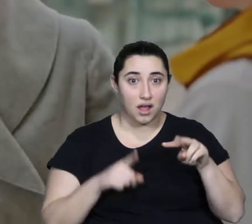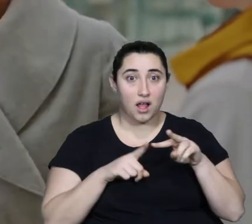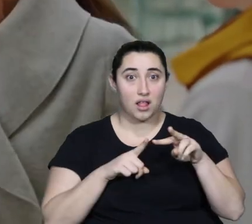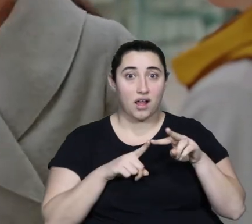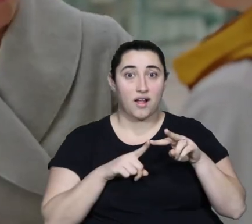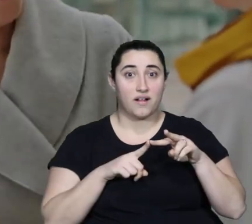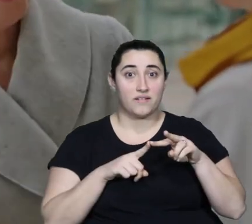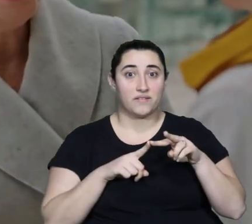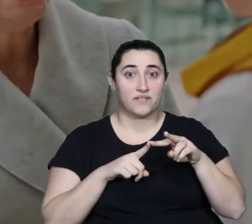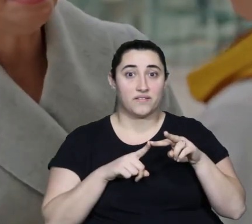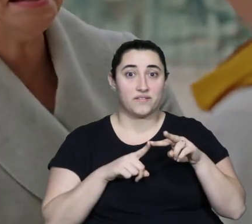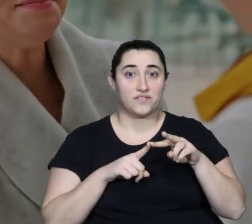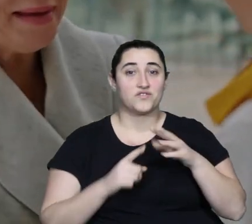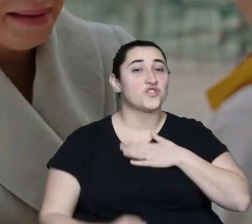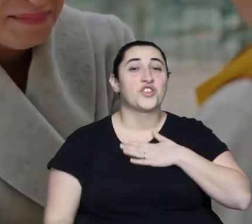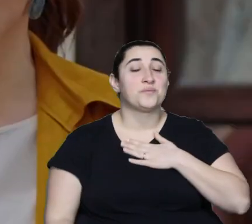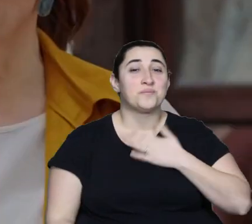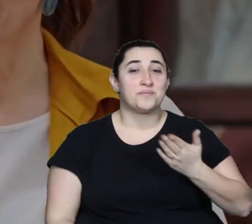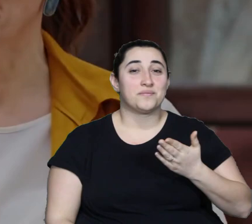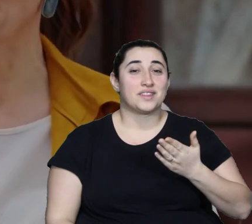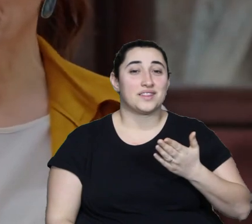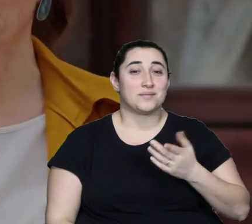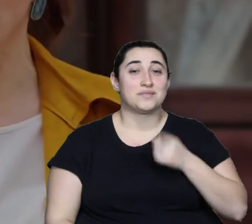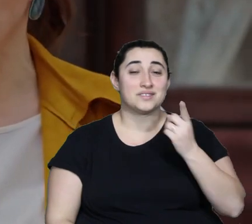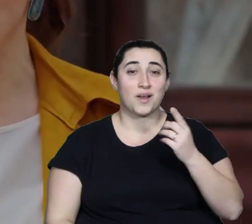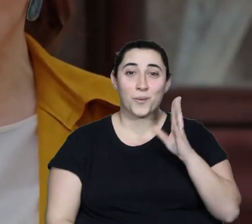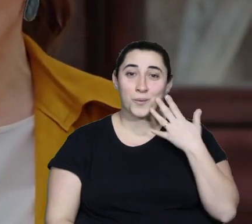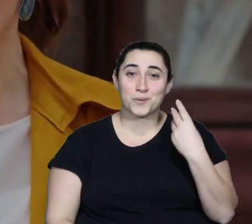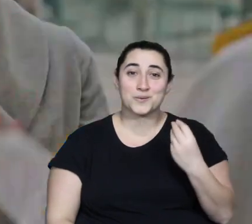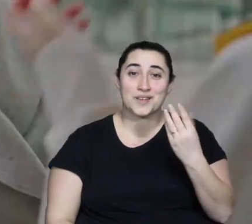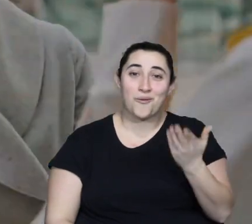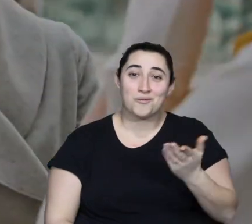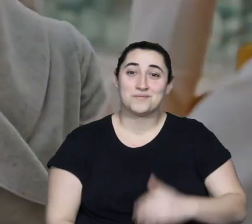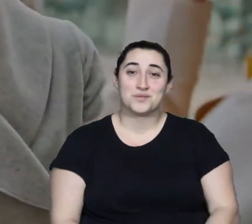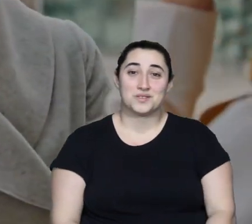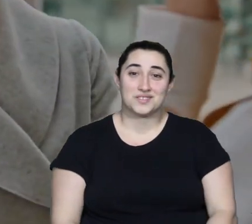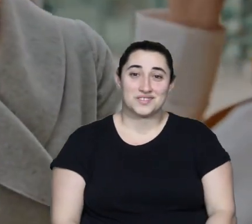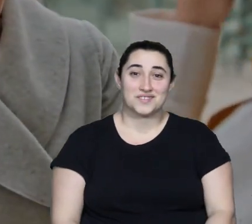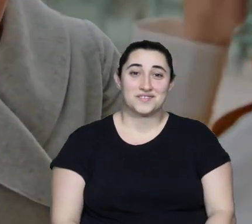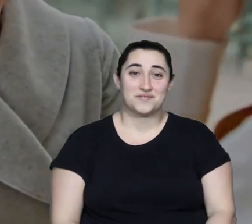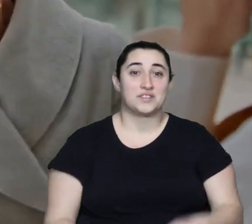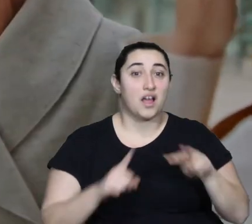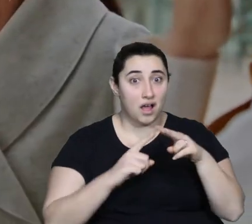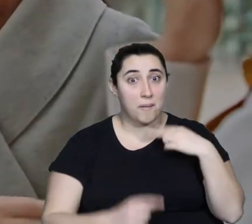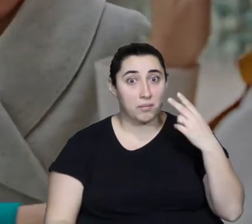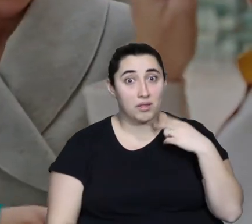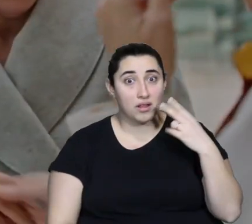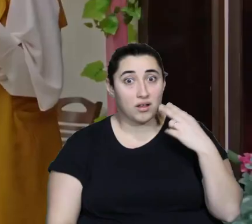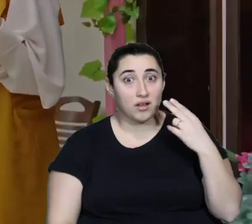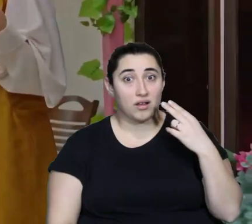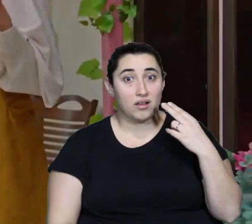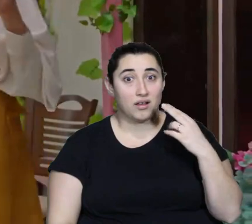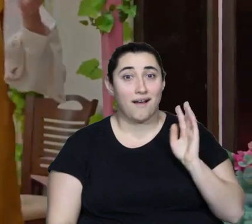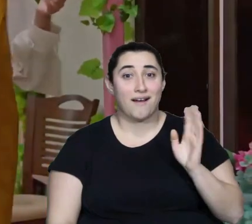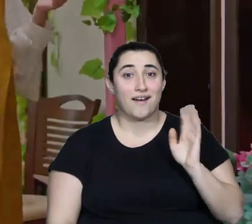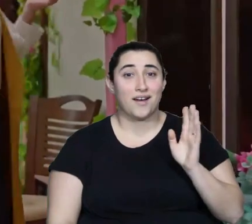Nalan! Canım benim! Ay sen ne olmuşsun böyle? Nalan abla!